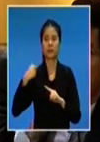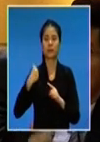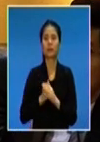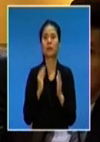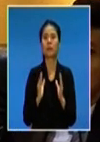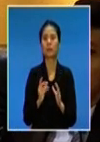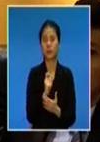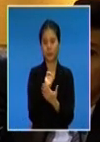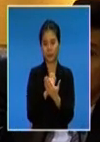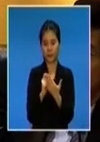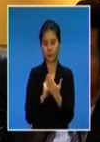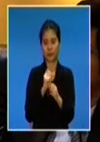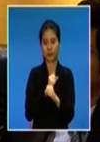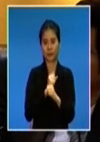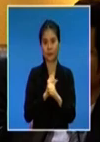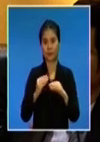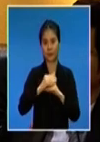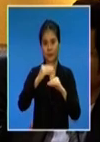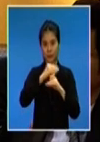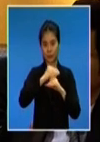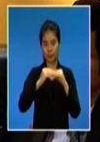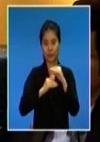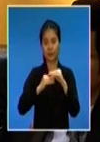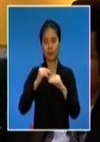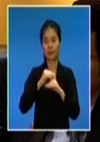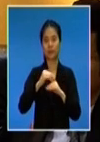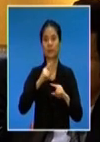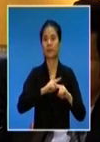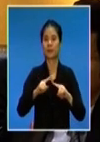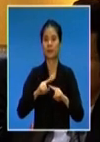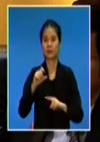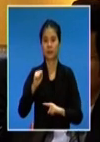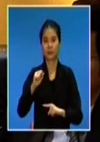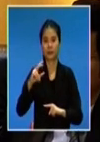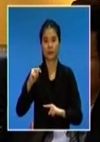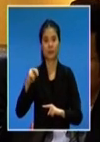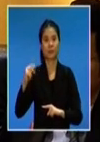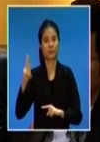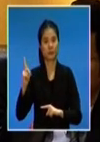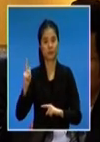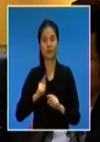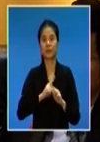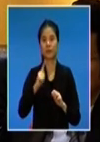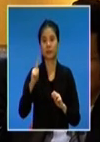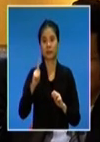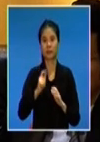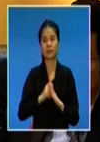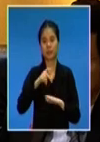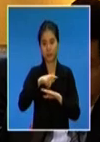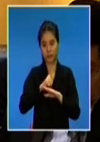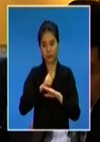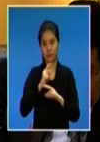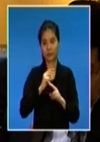เขียนเนี่ยนะครับหมายถึงว่าทำโครงการจากกรมขนส่งทางบกหนึ่งจากสนขนี่หนึ่งแล้วก็ประธานเนี่ยคือท่